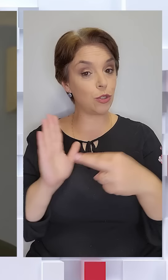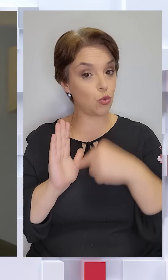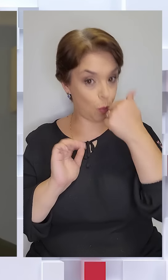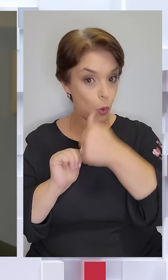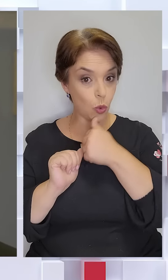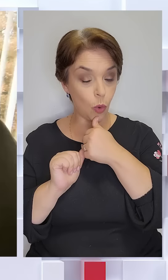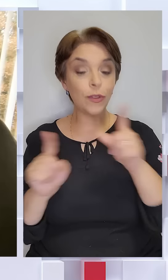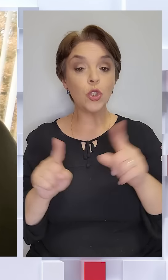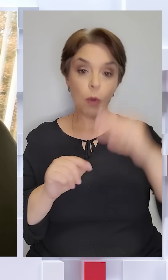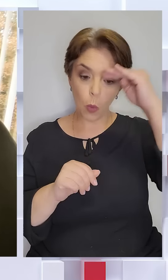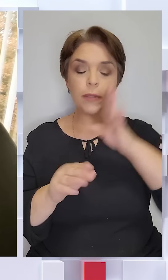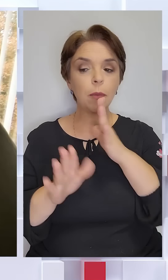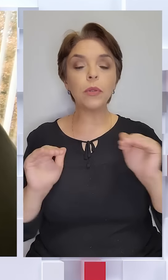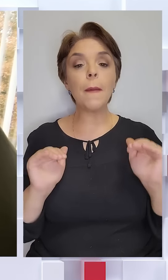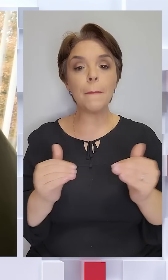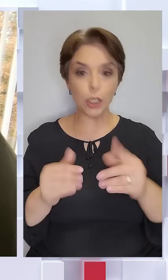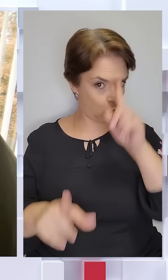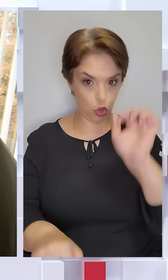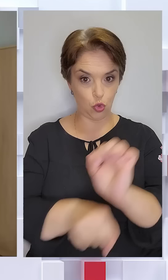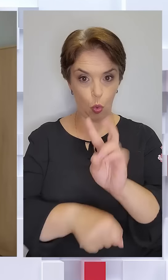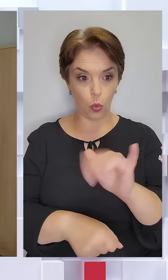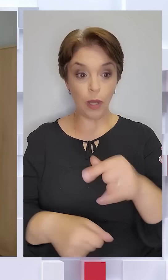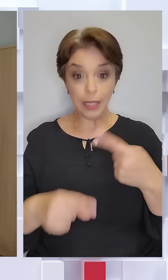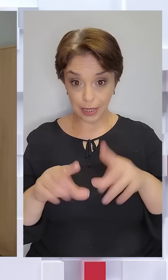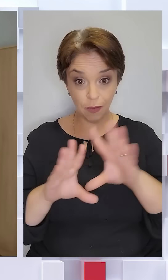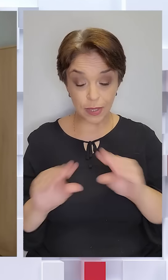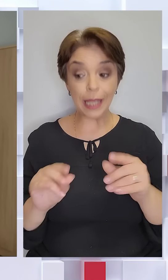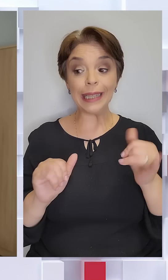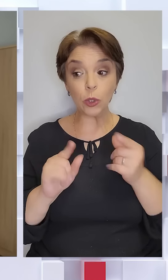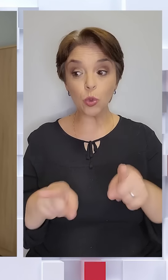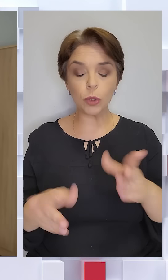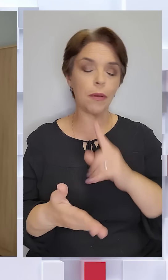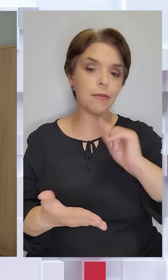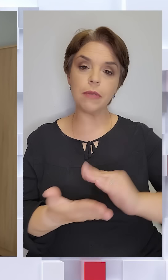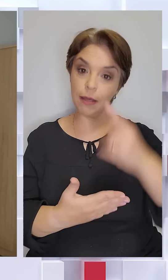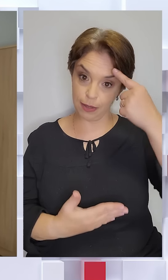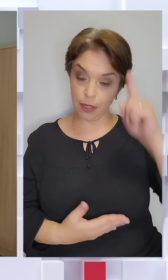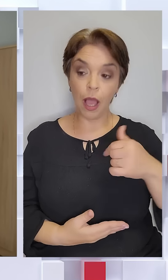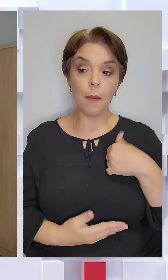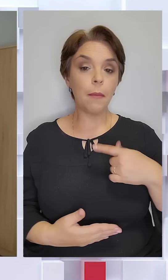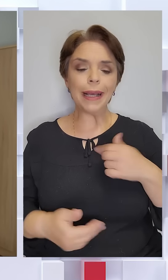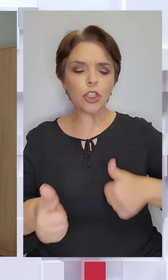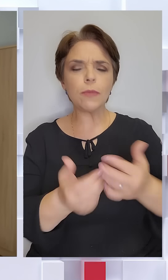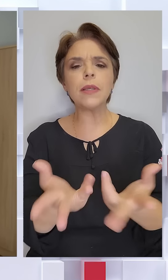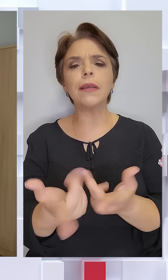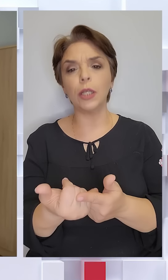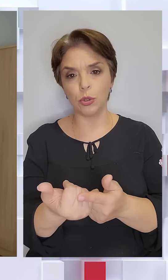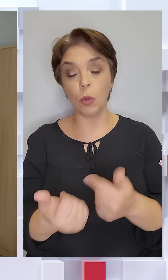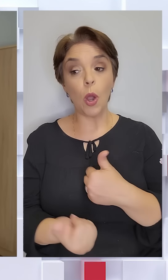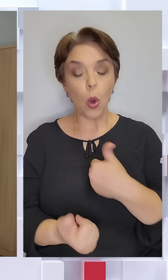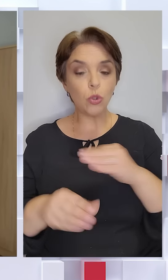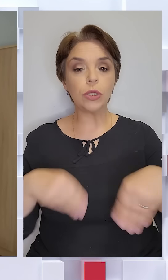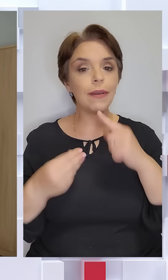27-го року, щоб у батьків було менше шоку. Це все для того, щоб ви мали якісні знання. Тобто ми не женемося за кількістю, ми